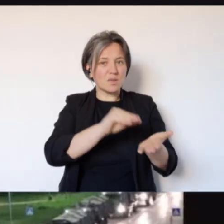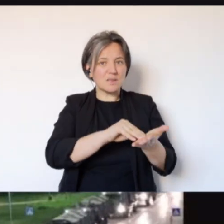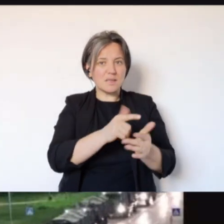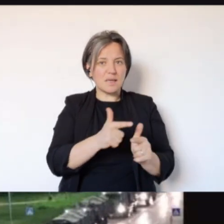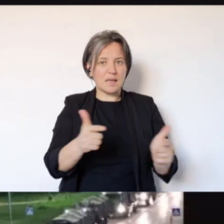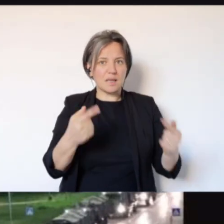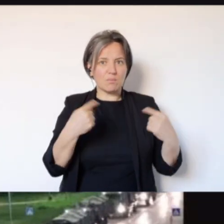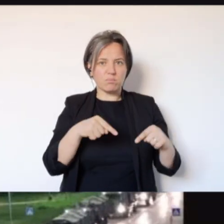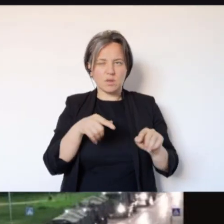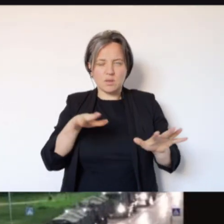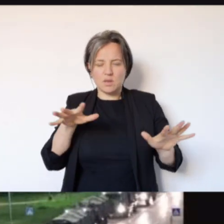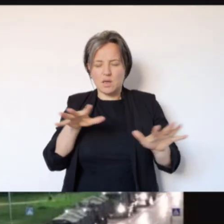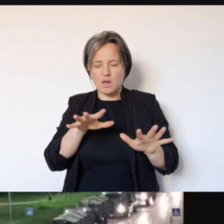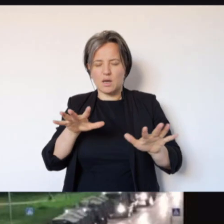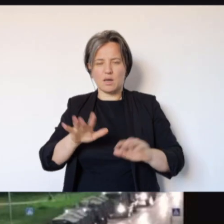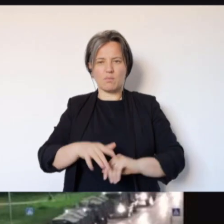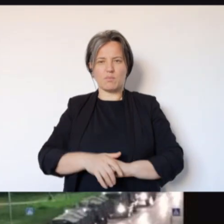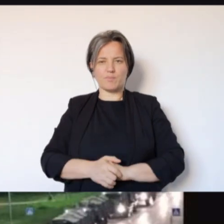via.